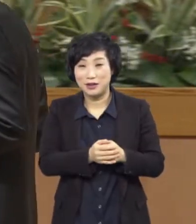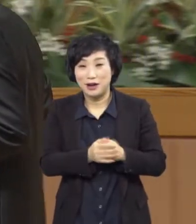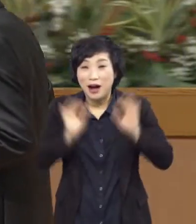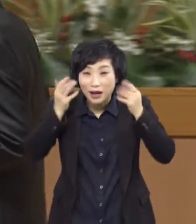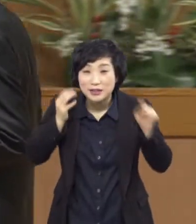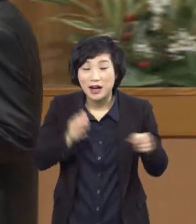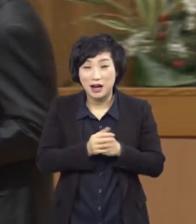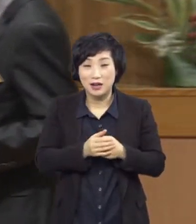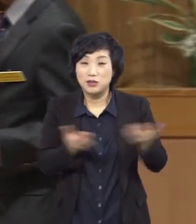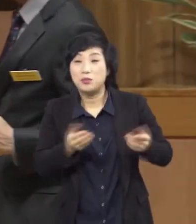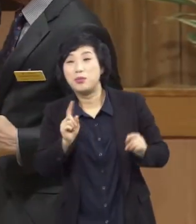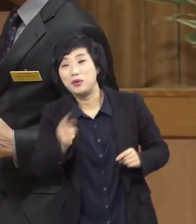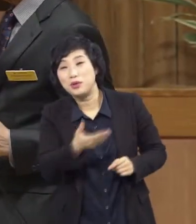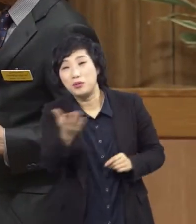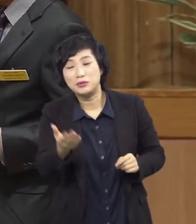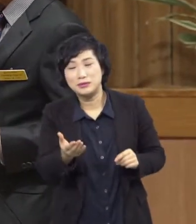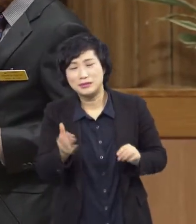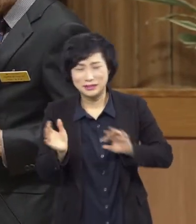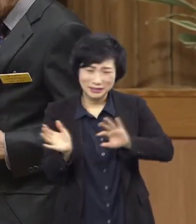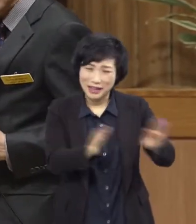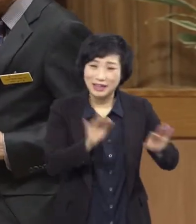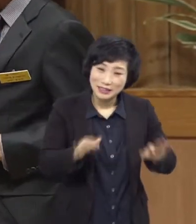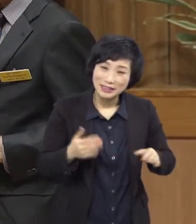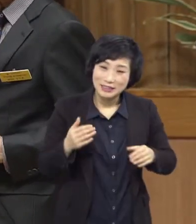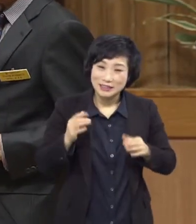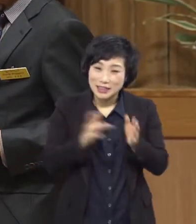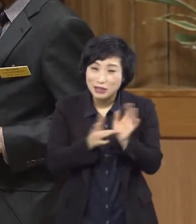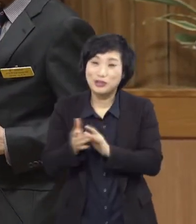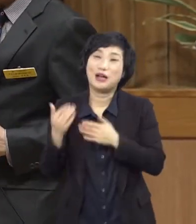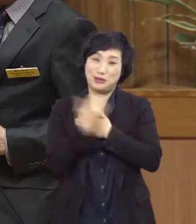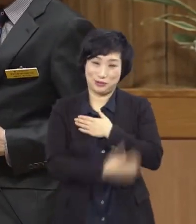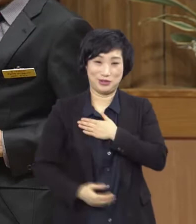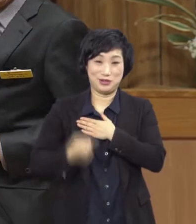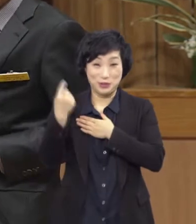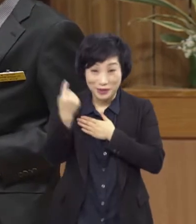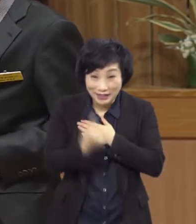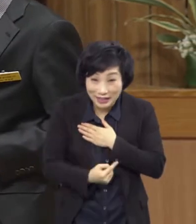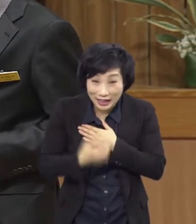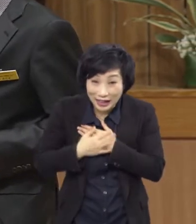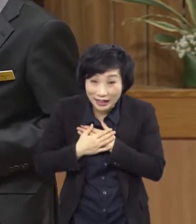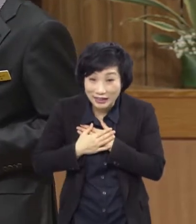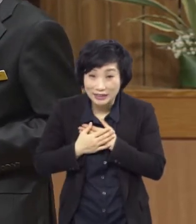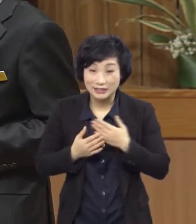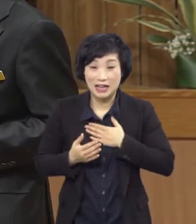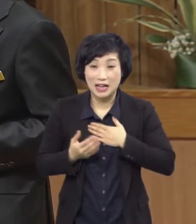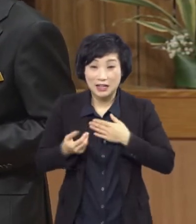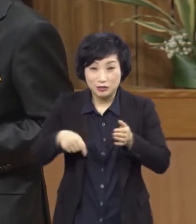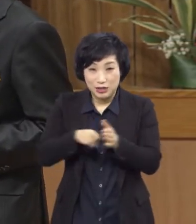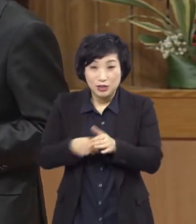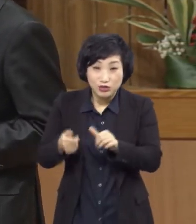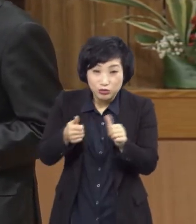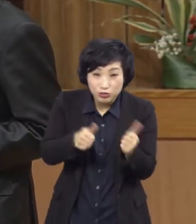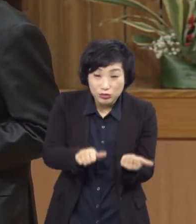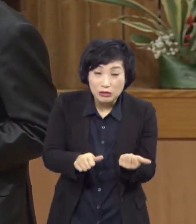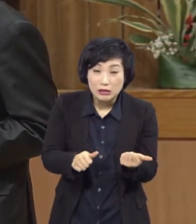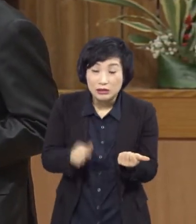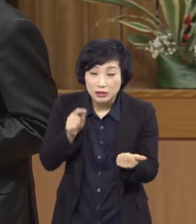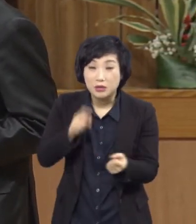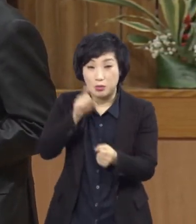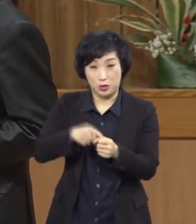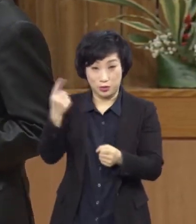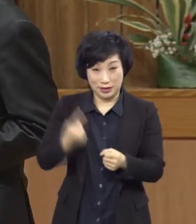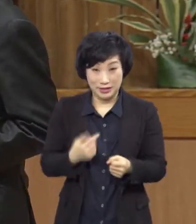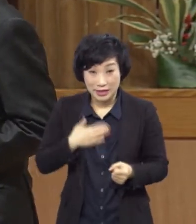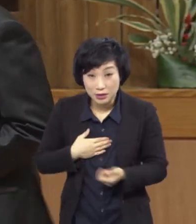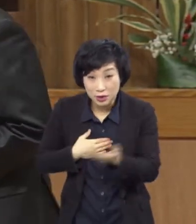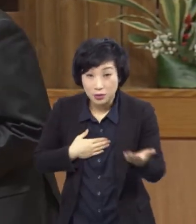애기가 문제가 아니라 육신으로 왔다는 것이 날 위해 죽으러 죽을 미천을 가지고 왔다는 것.